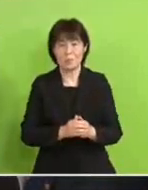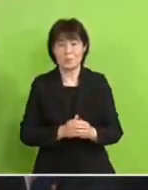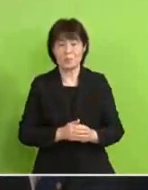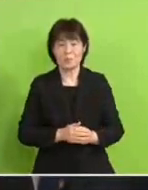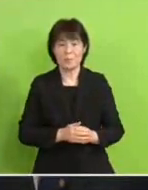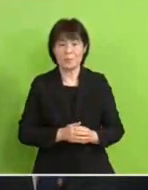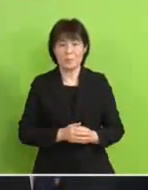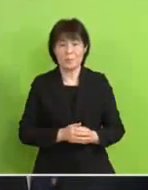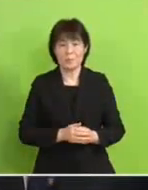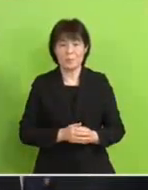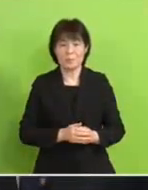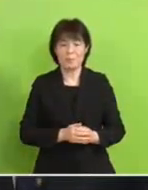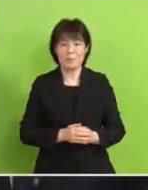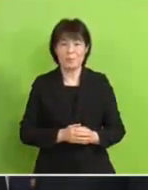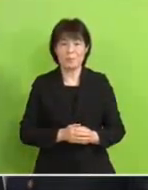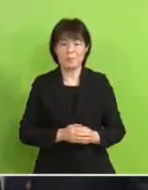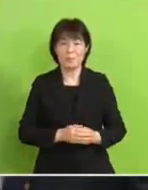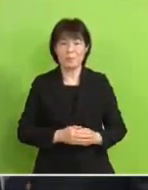ございます。